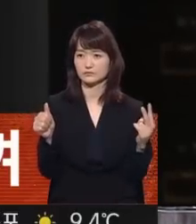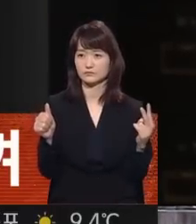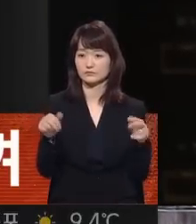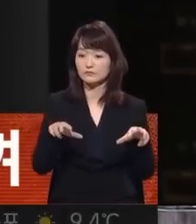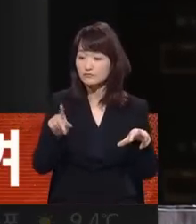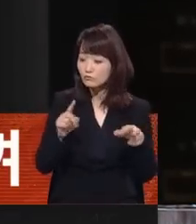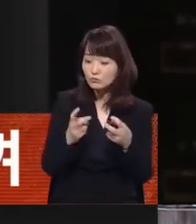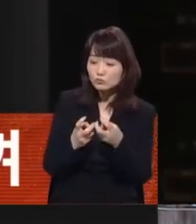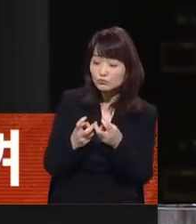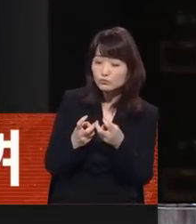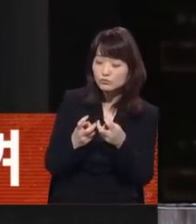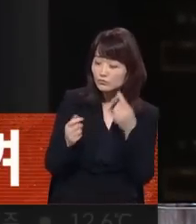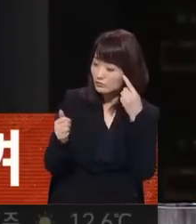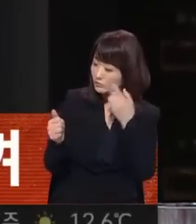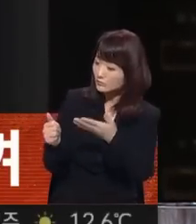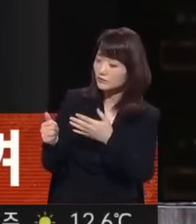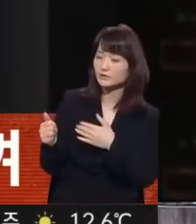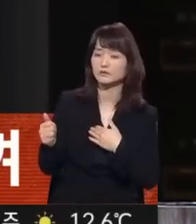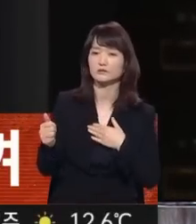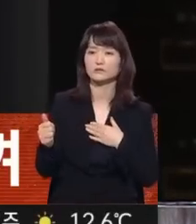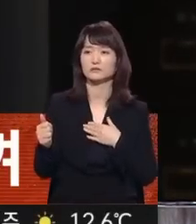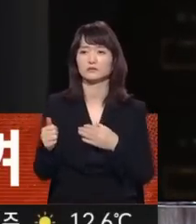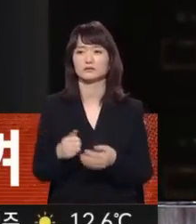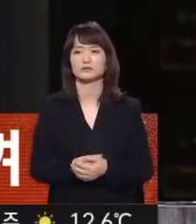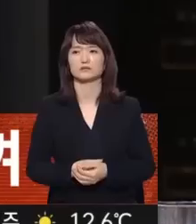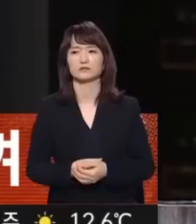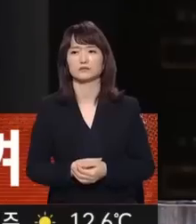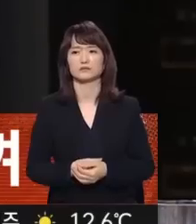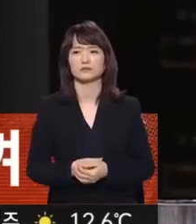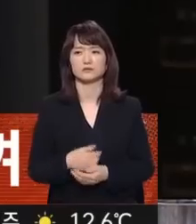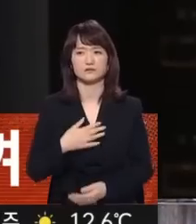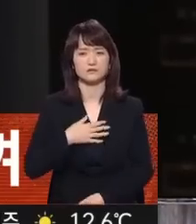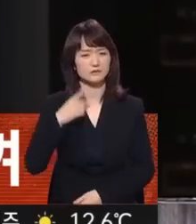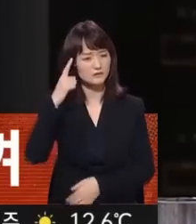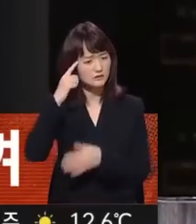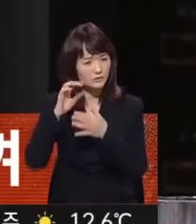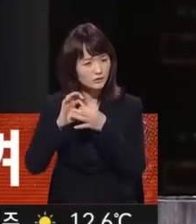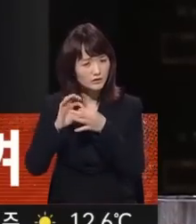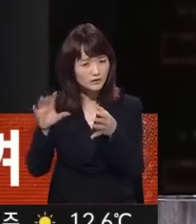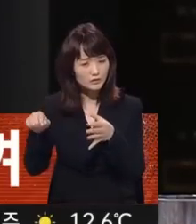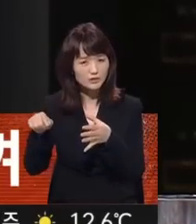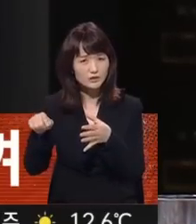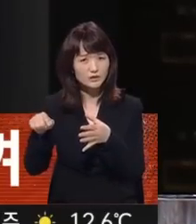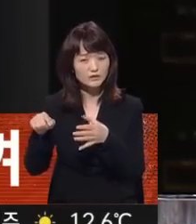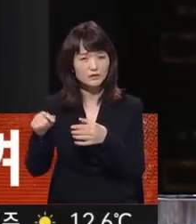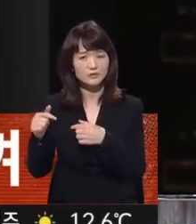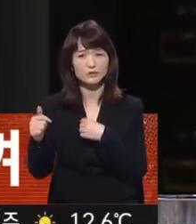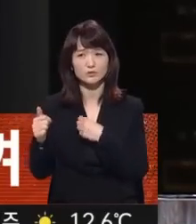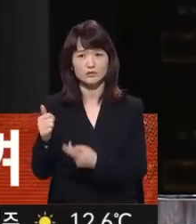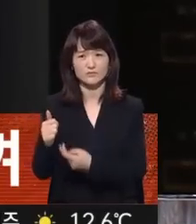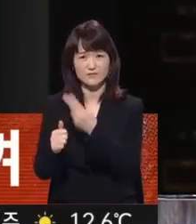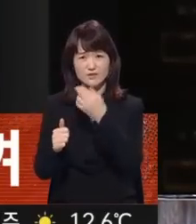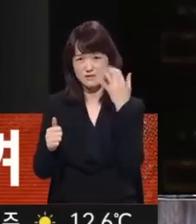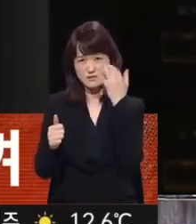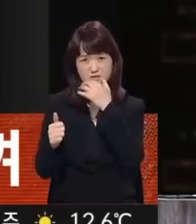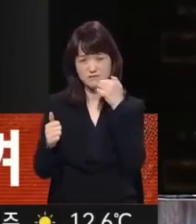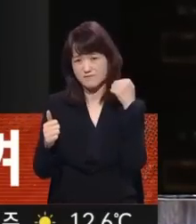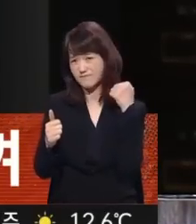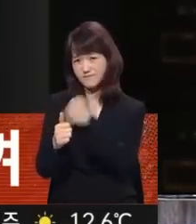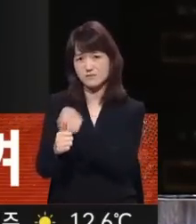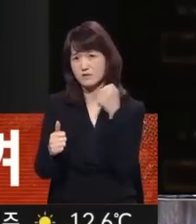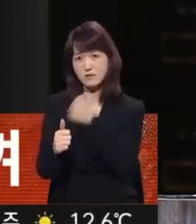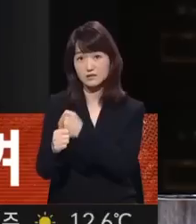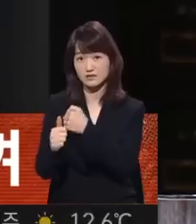어떻게 된 거야 그러면은 아 저 실은 제가 제 의사와 관계없이 이런 일을 당했습니다라고 얘기를 하겠습니까 예